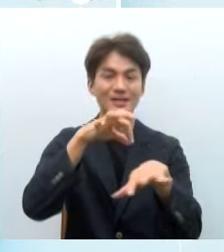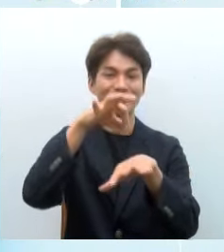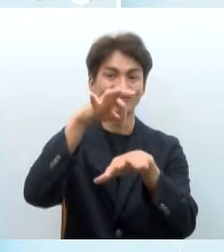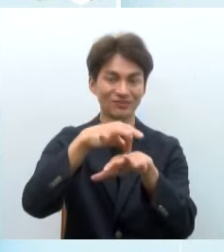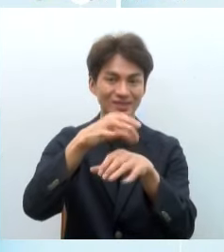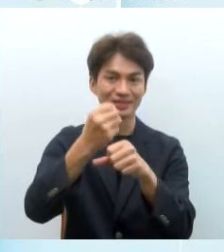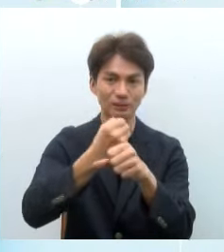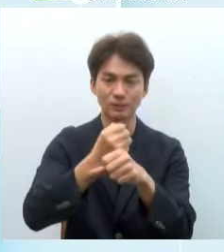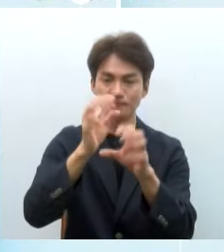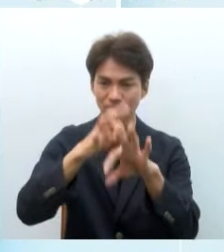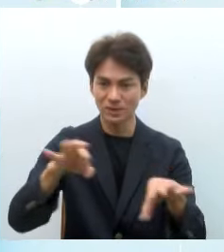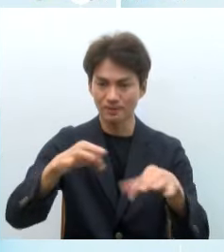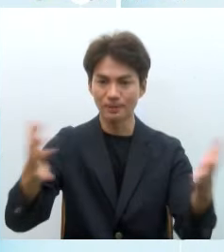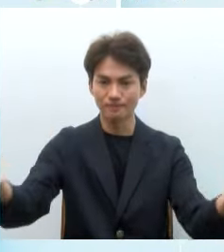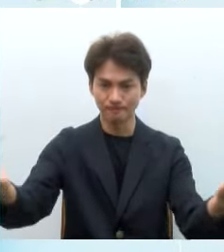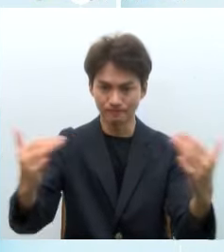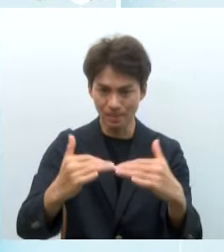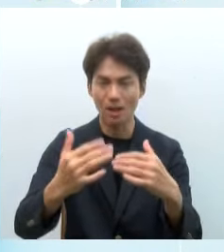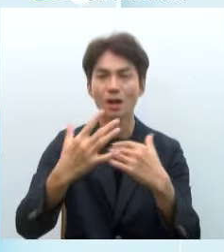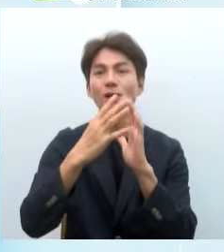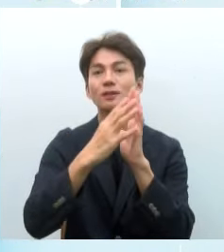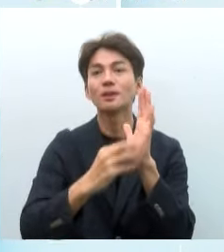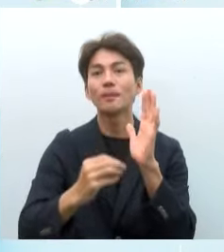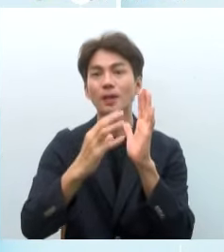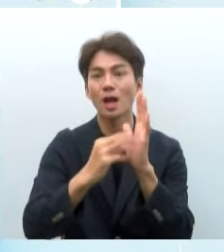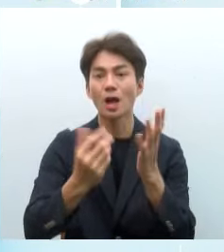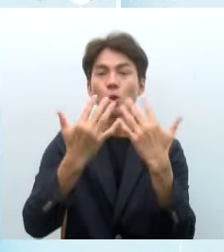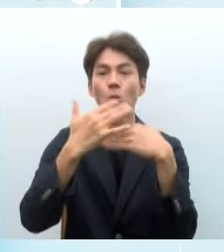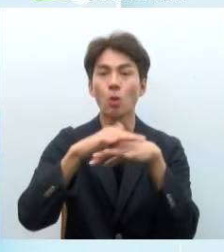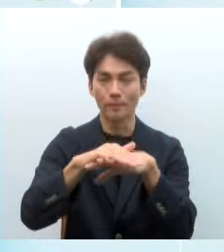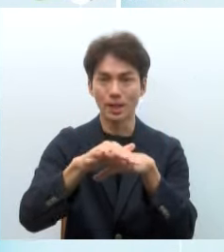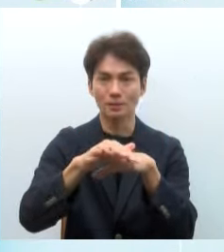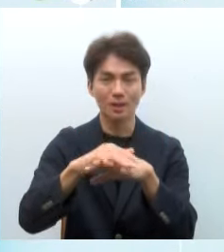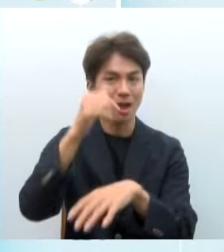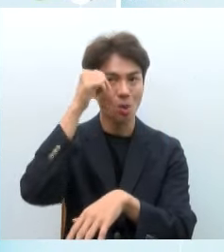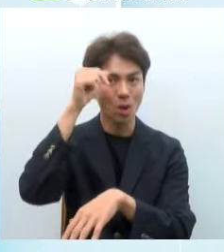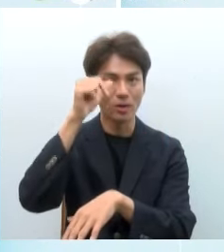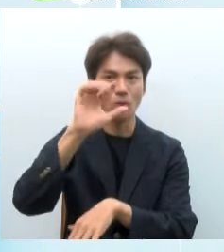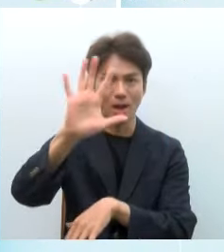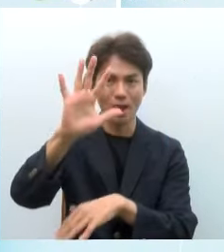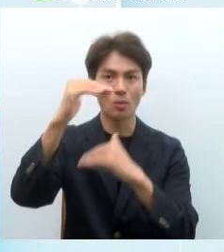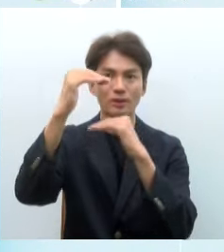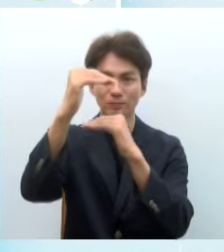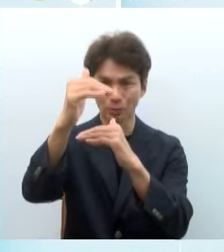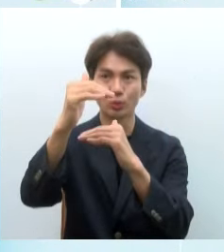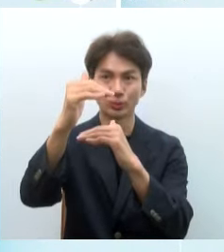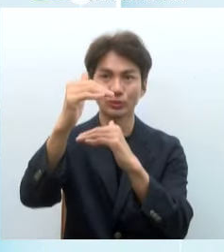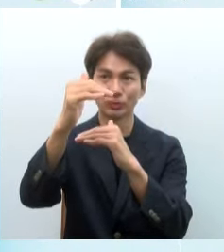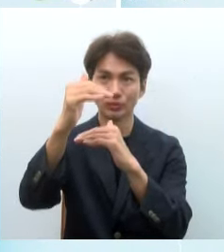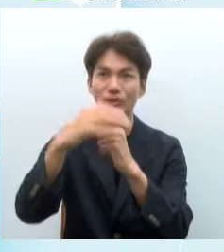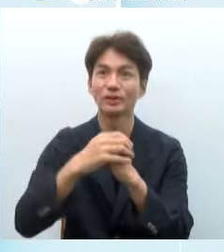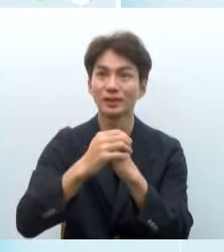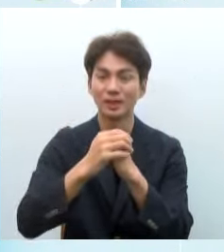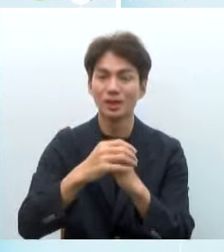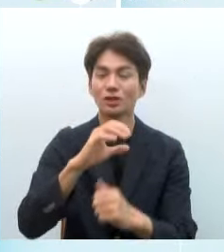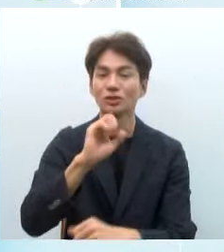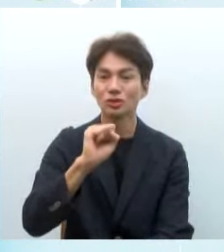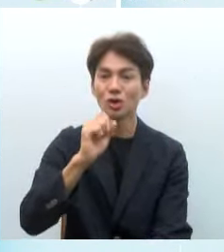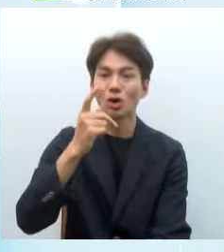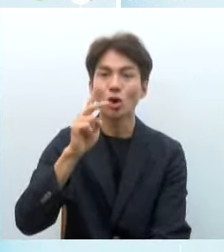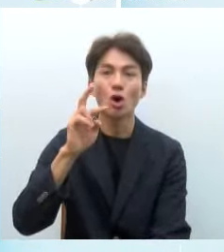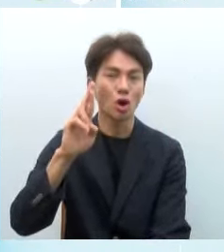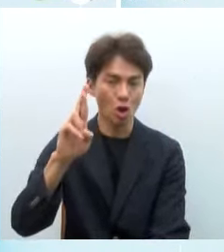มนาร่วมกันนะครับสัมมนาร่วมกันอย่างน้อย5วันนะครับซึ่งทางสพร.เนี่ยก็ต้อง